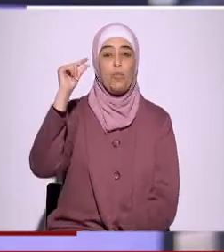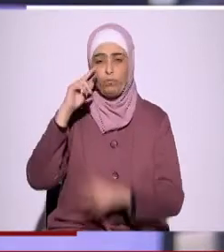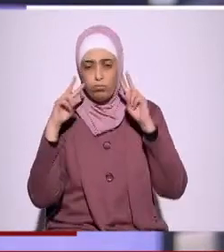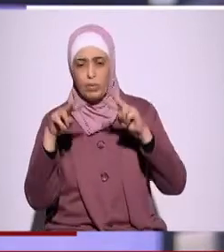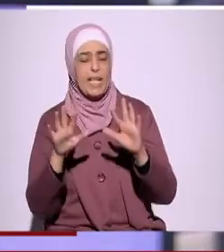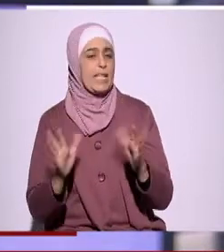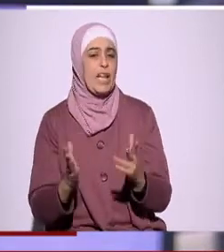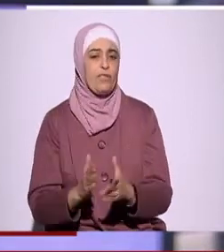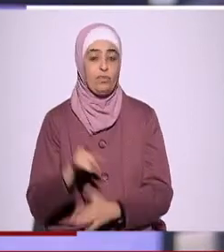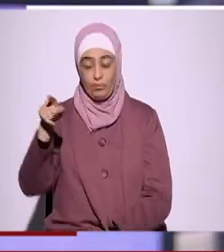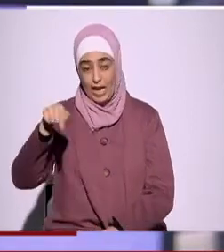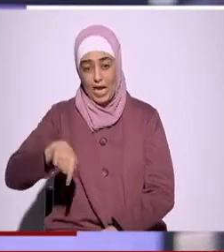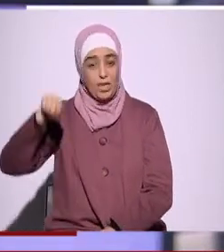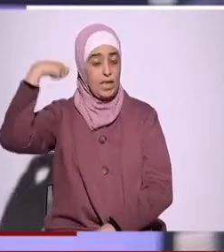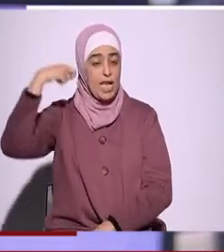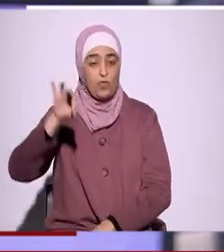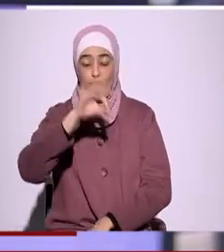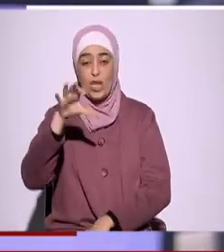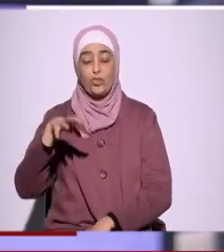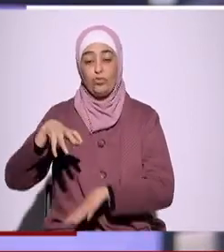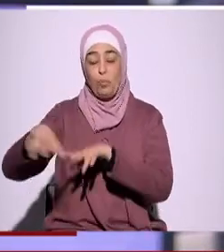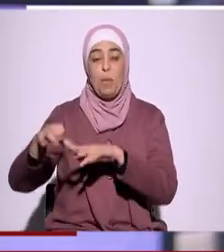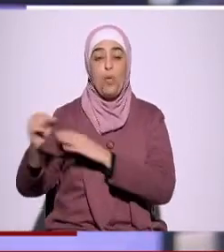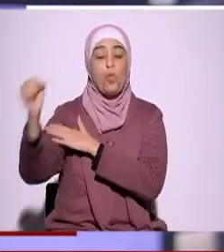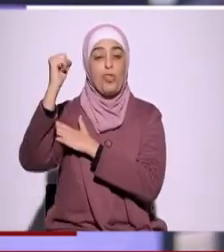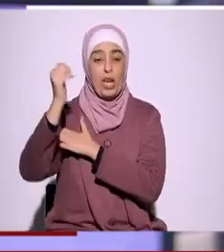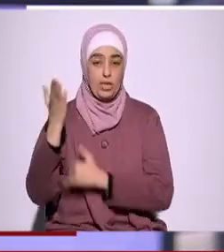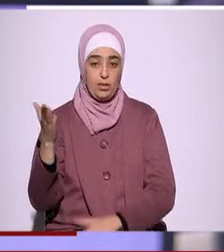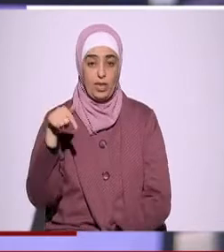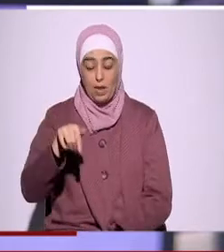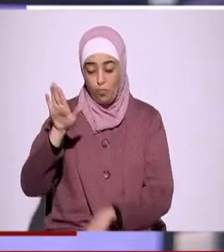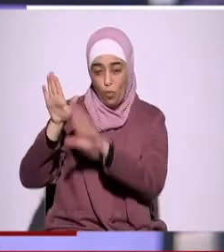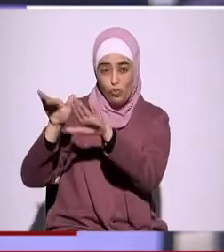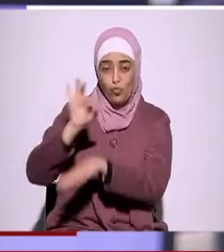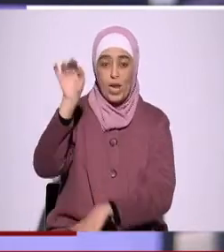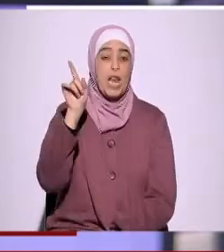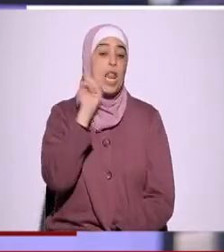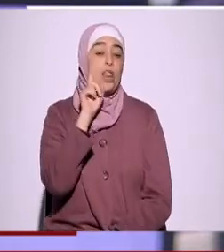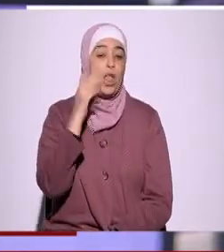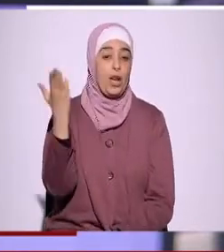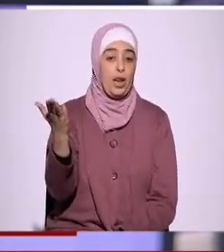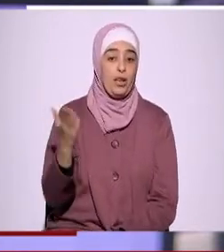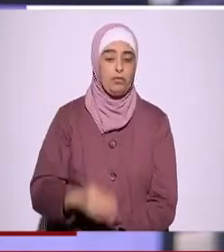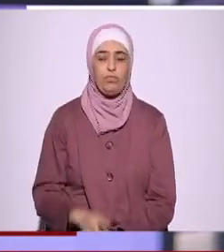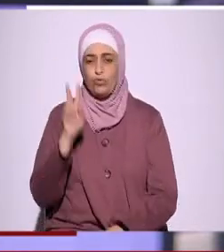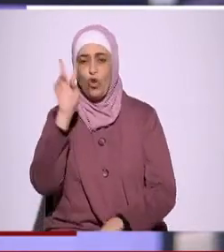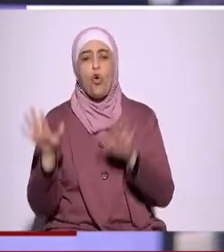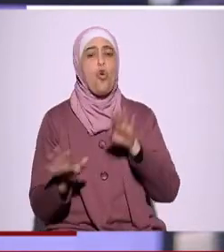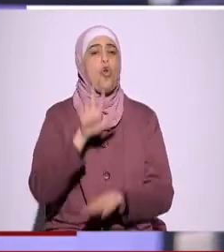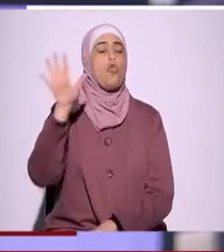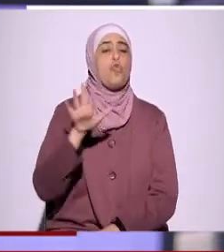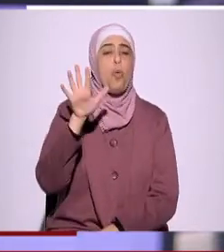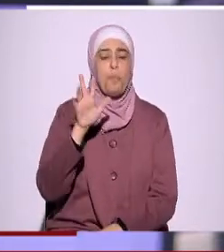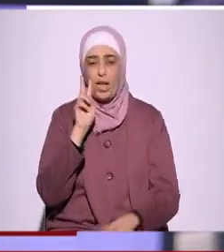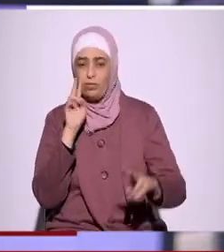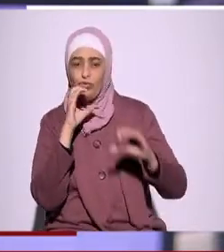اليوم كقيادي في الجبهة الوطنية العريضة وتتكلم إلي من لندن الآن، كيف ترى ردود الفعل الأوروبية حيال ما